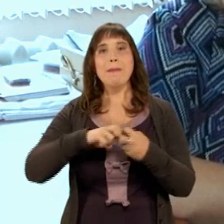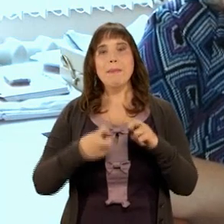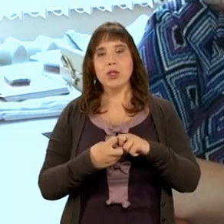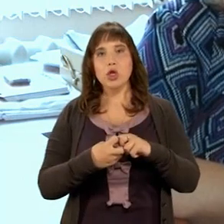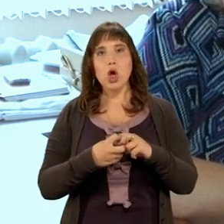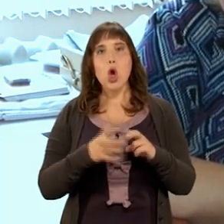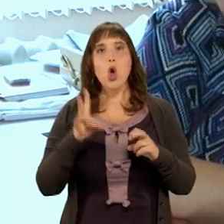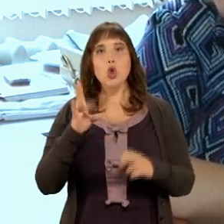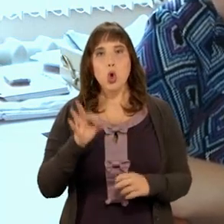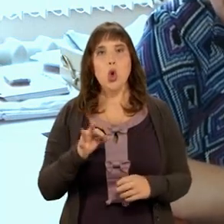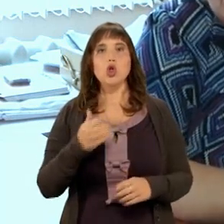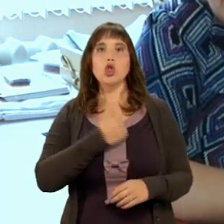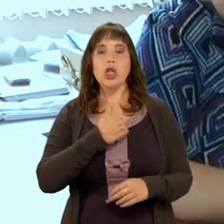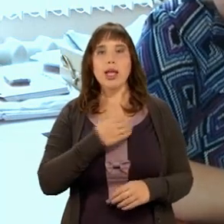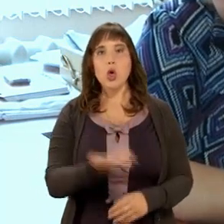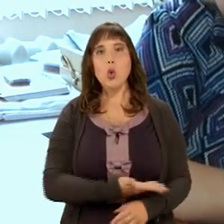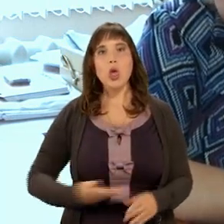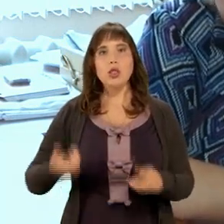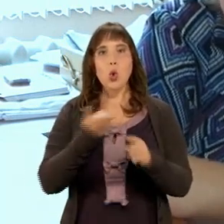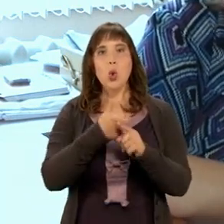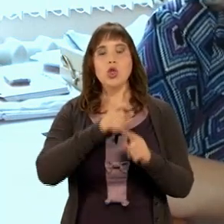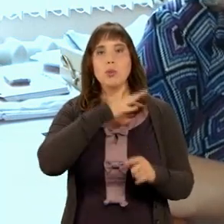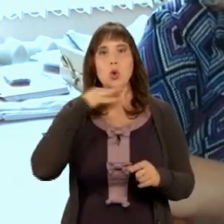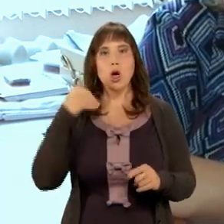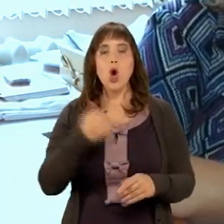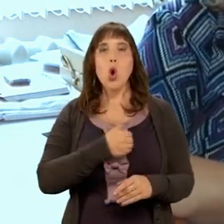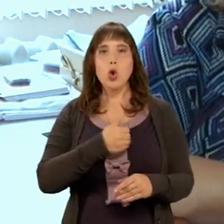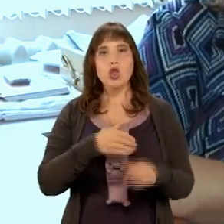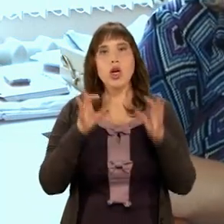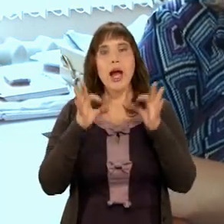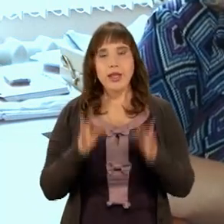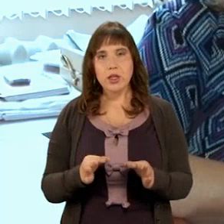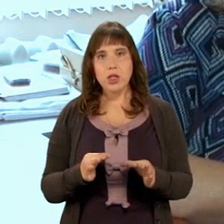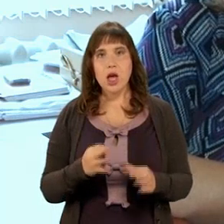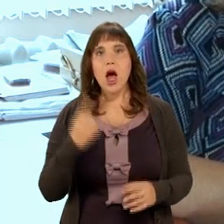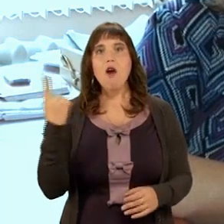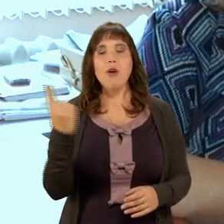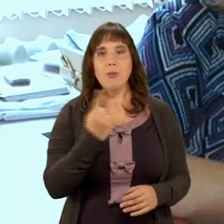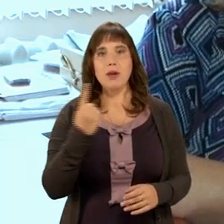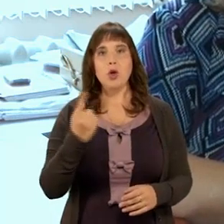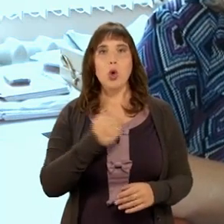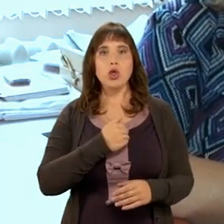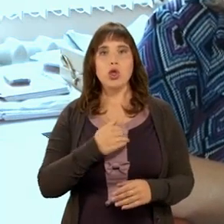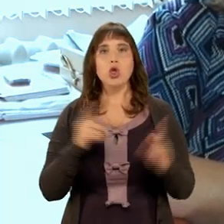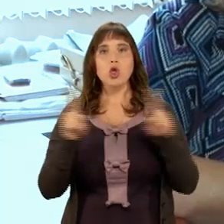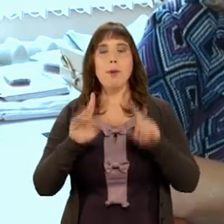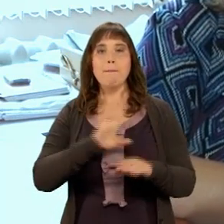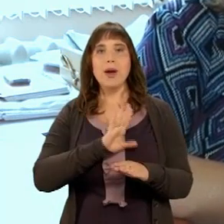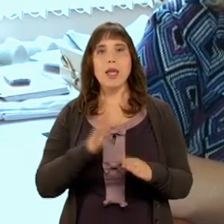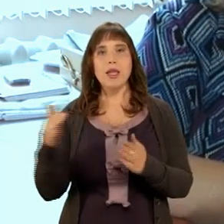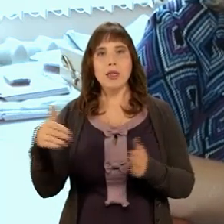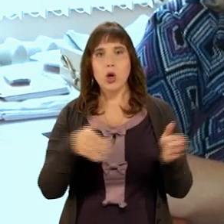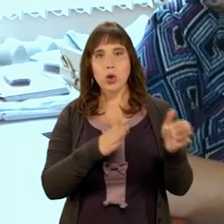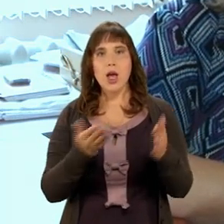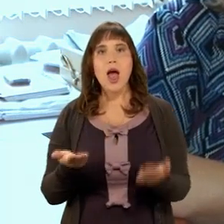проблематично. Но желаний-то у нас очень много. Нам хочется, конечно. В первую очередь хочется, чтобы у нас были дороги.